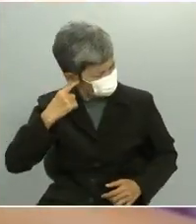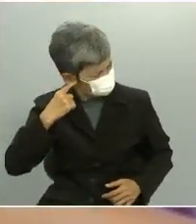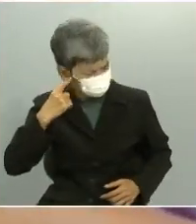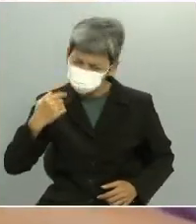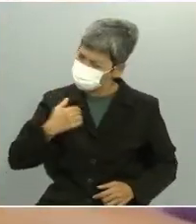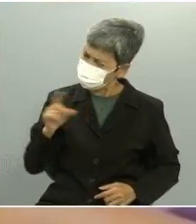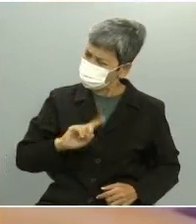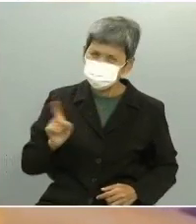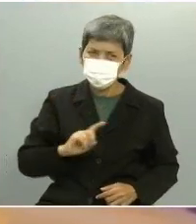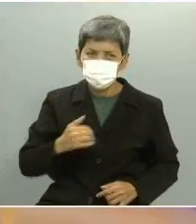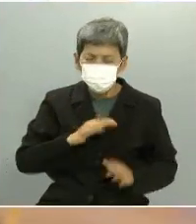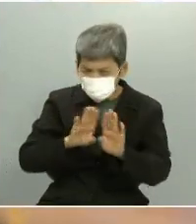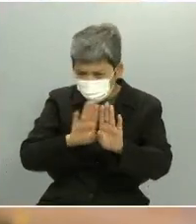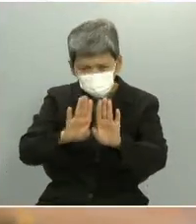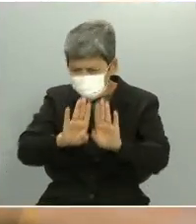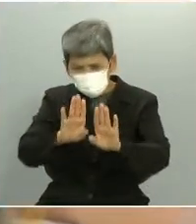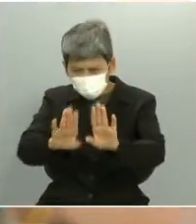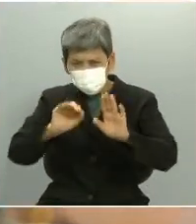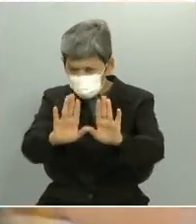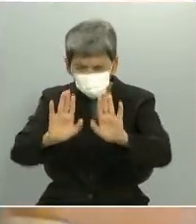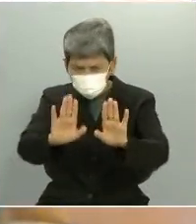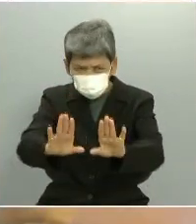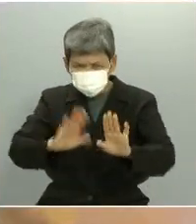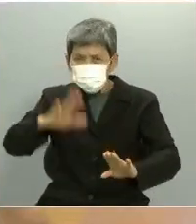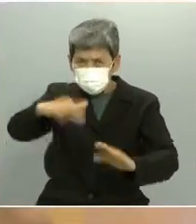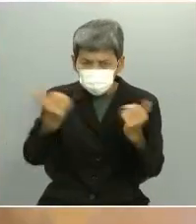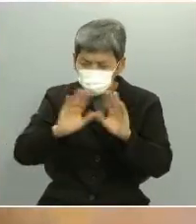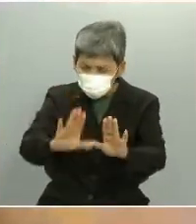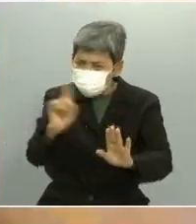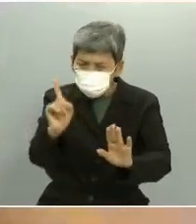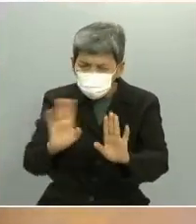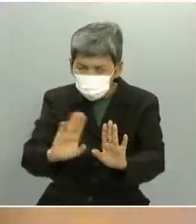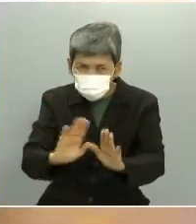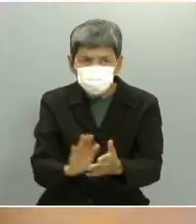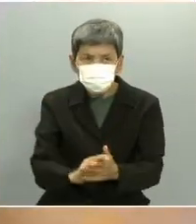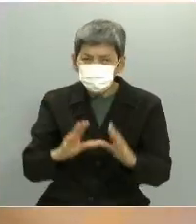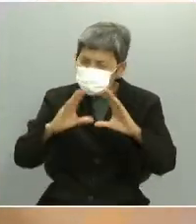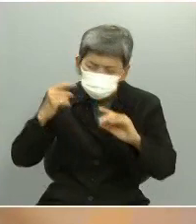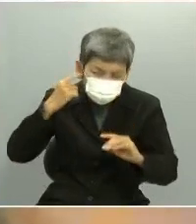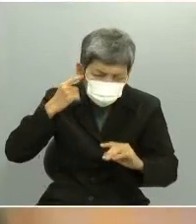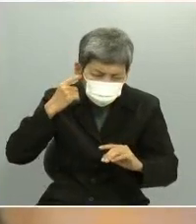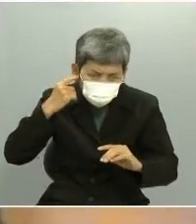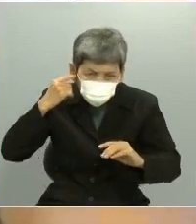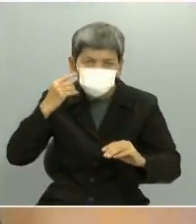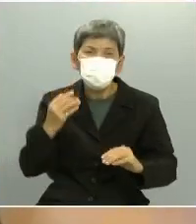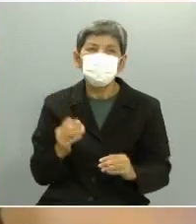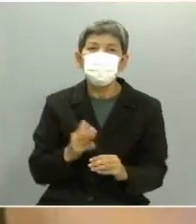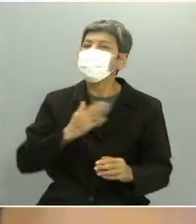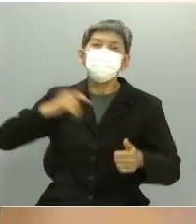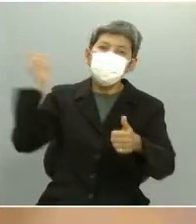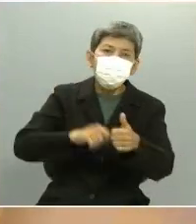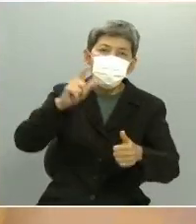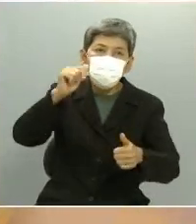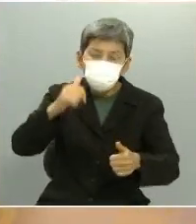าเปิดประตูไปด่าไอ้ชายเปิดประตูนี่อะไรจังนอนอ่ะเงียบไม่มีเสียงแล้วพังแล้วบอกผมตีแม่ตายไปแล้วอ่ะ